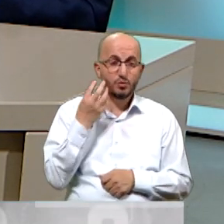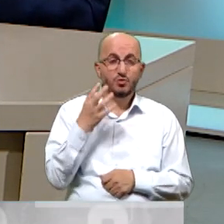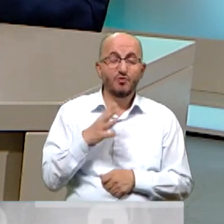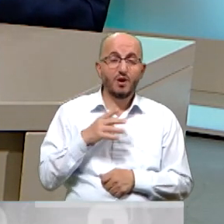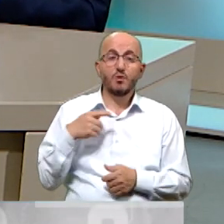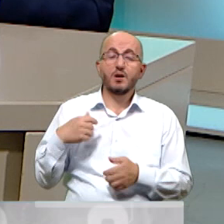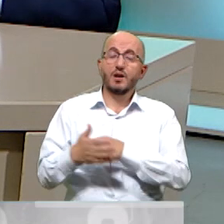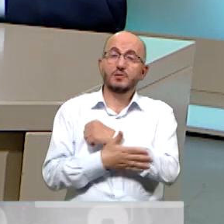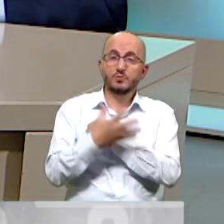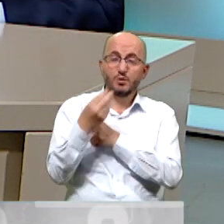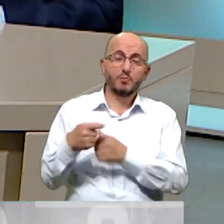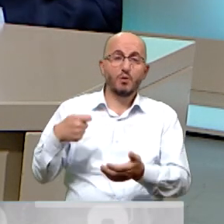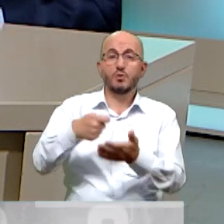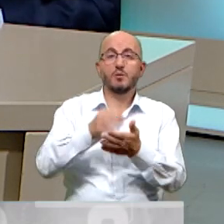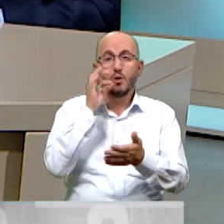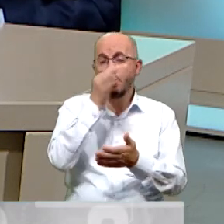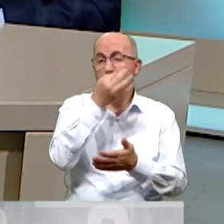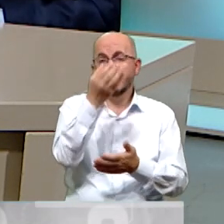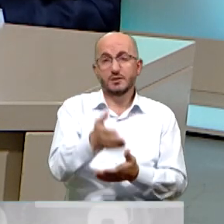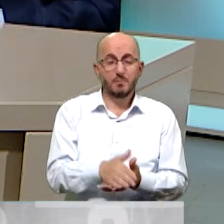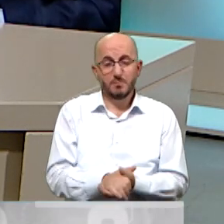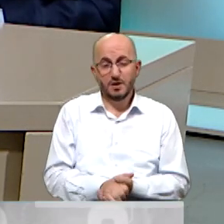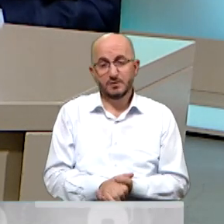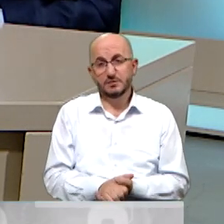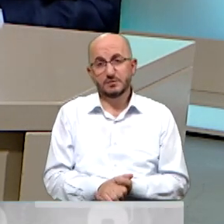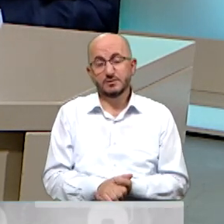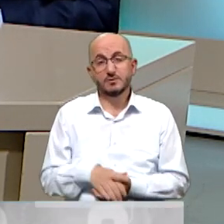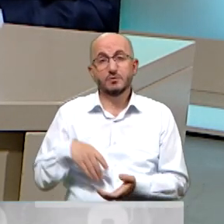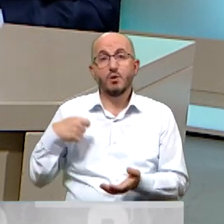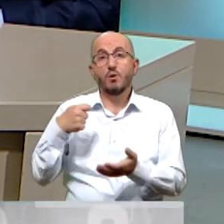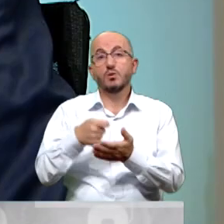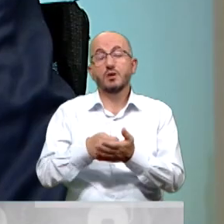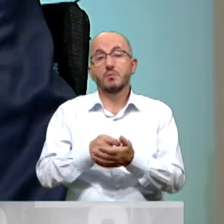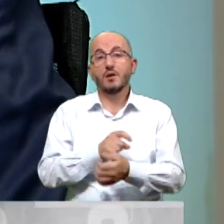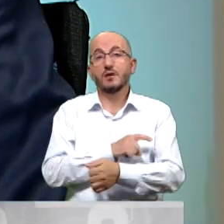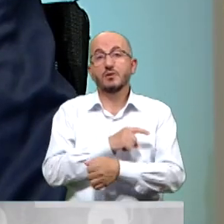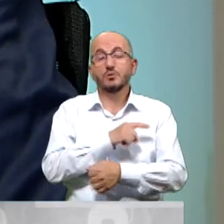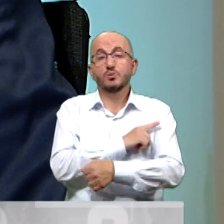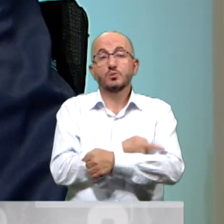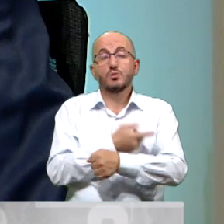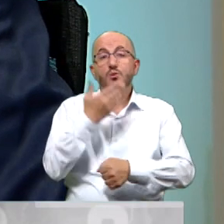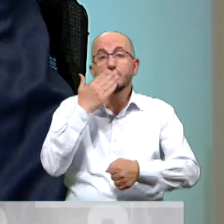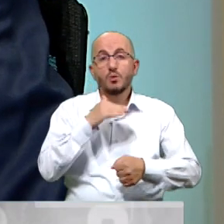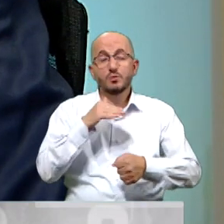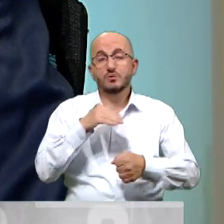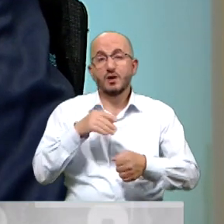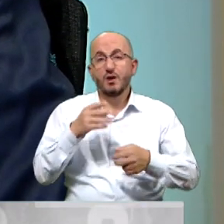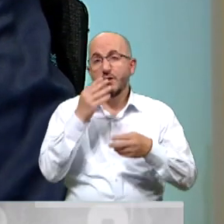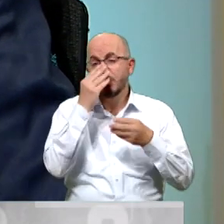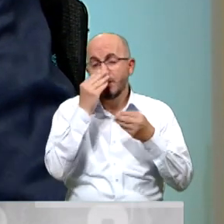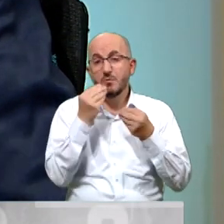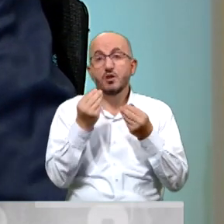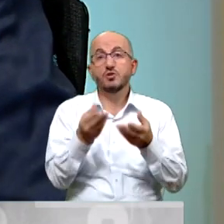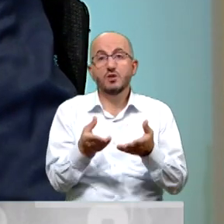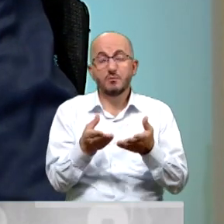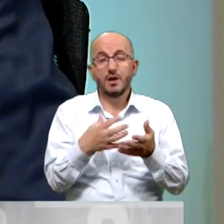olmak, ödeme kolaylığı yapmak. Hatta artık ödeme imkanı yoksa, mümkünse ona bağışlamak. Bunlar